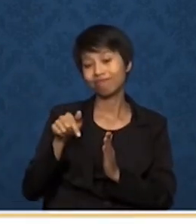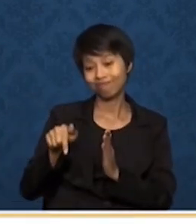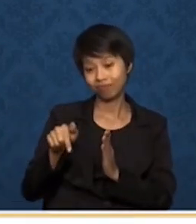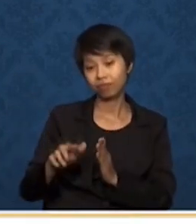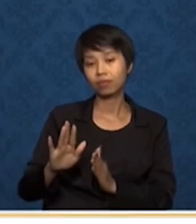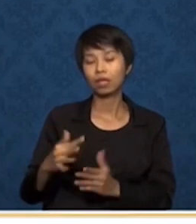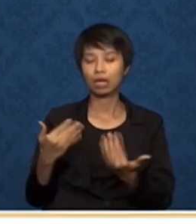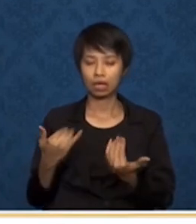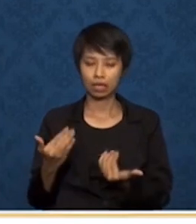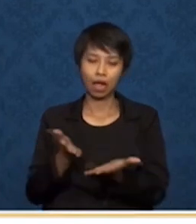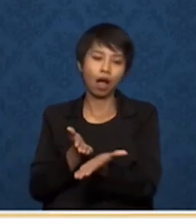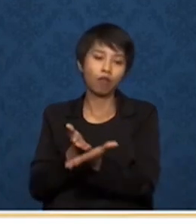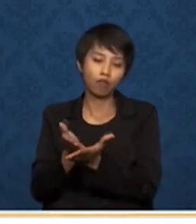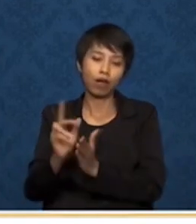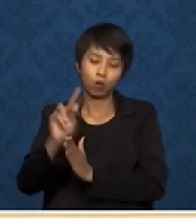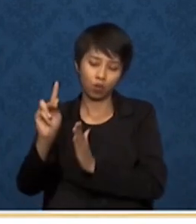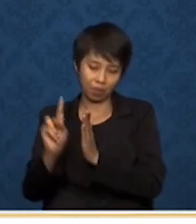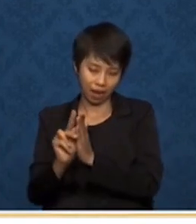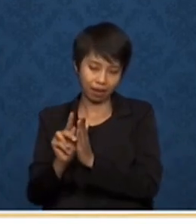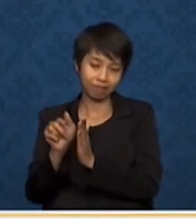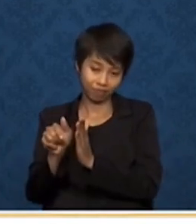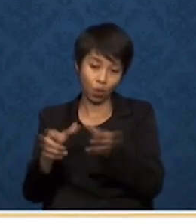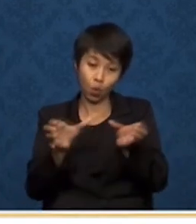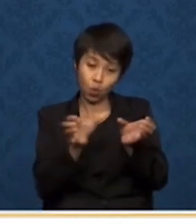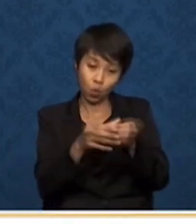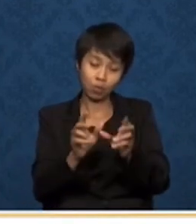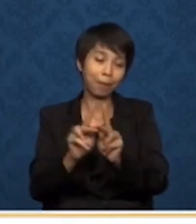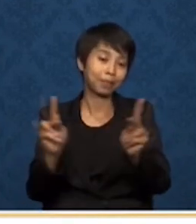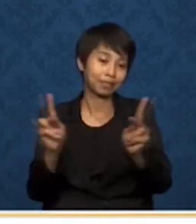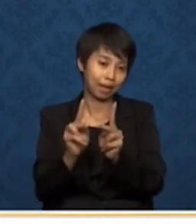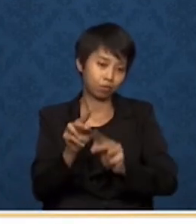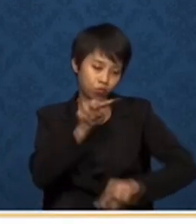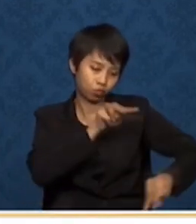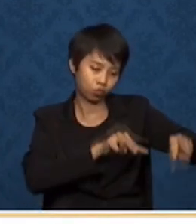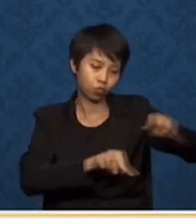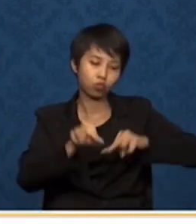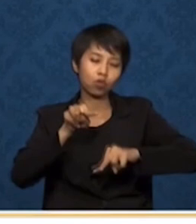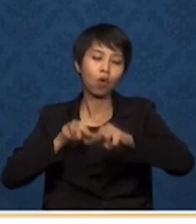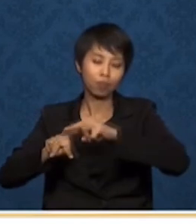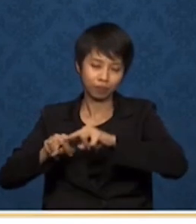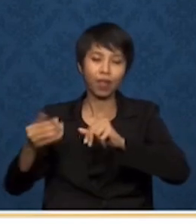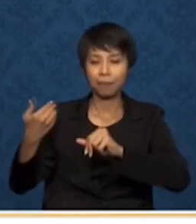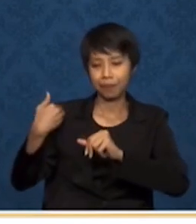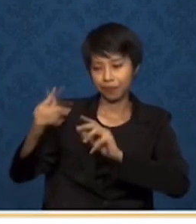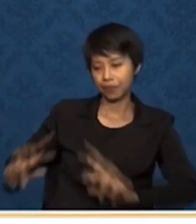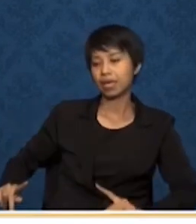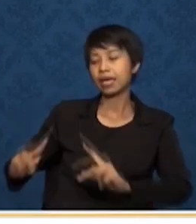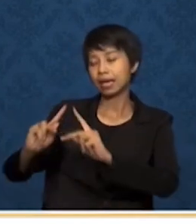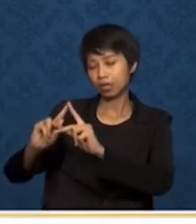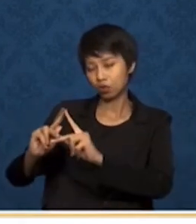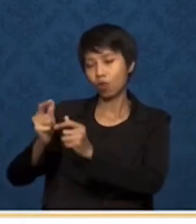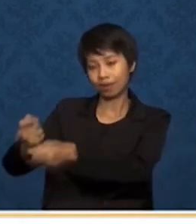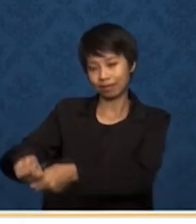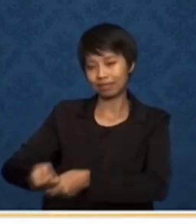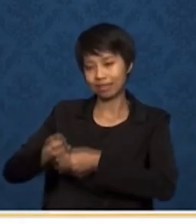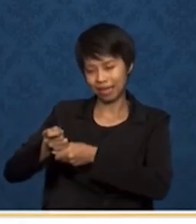สอบคือฝ่ายนิติบัญญัติโดยกรรมธิการต่างๆกับฝ่ายบริหารคือกระทรวงเกษตรกรและท่านนยกมนตรีที่ท่าน